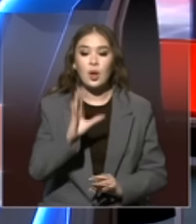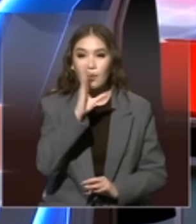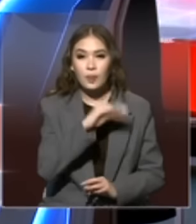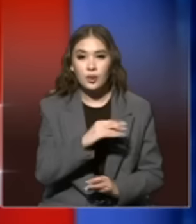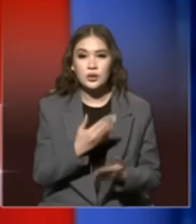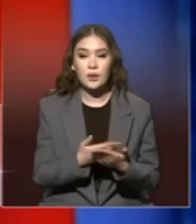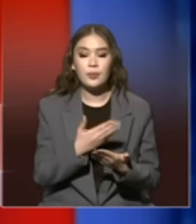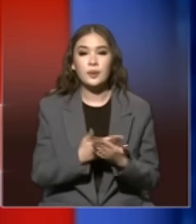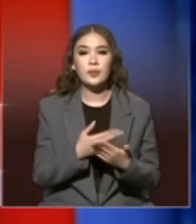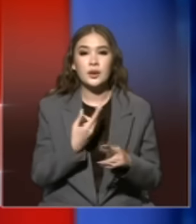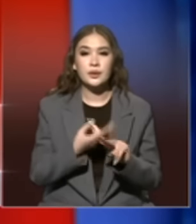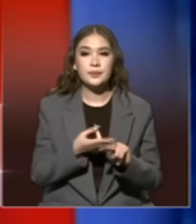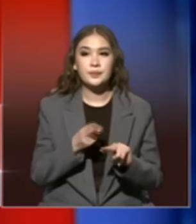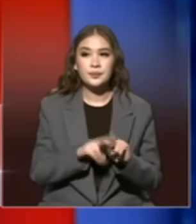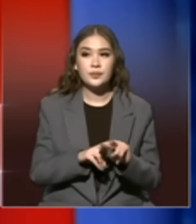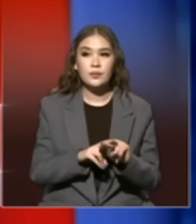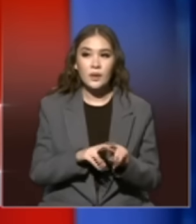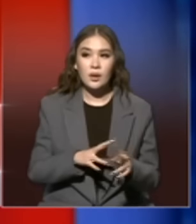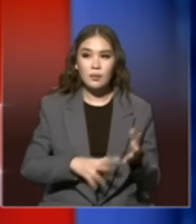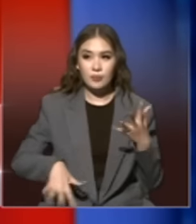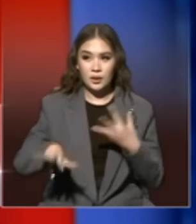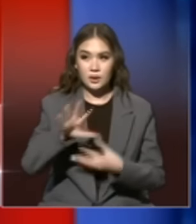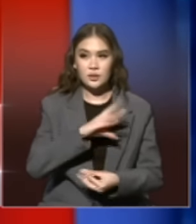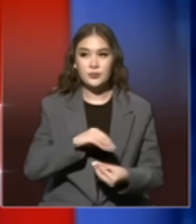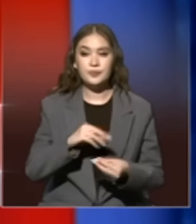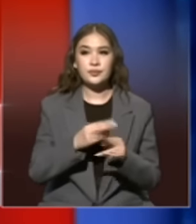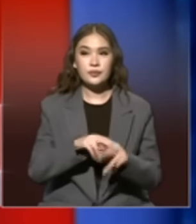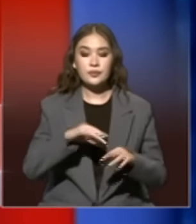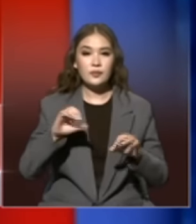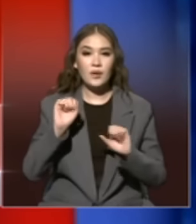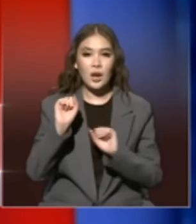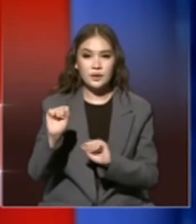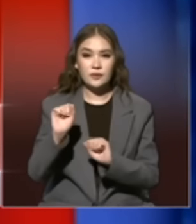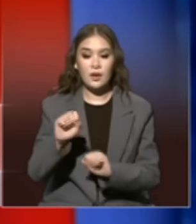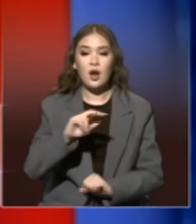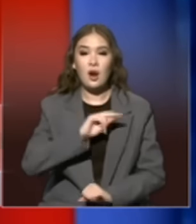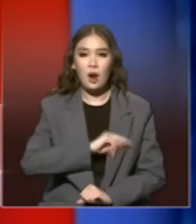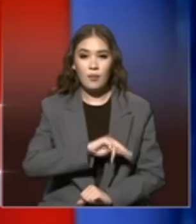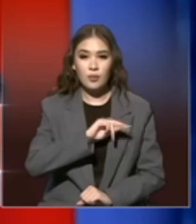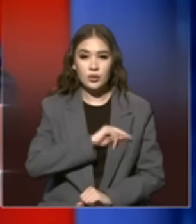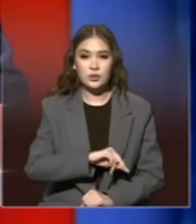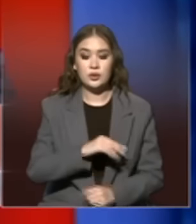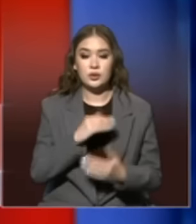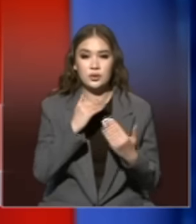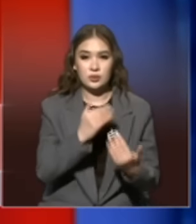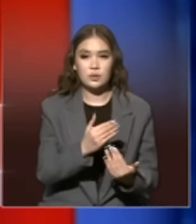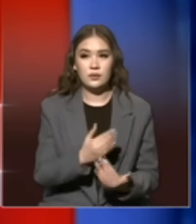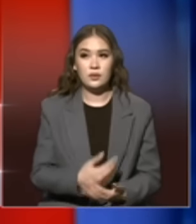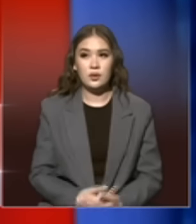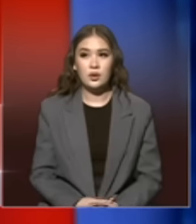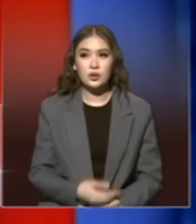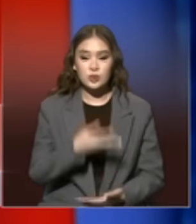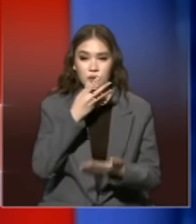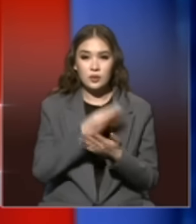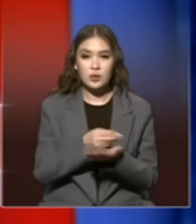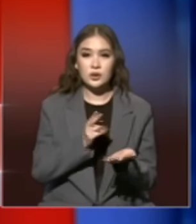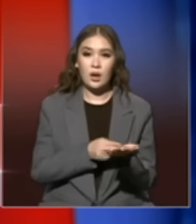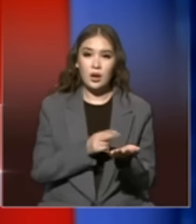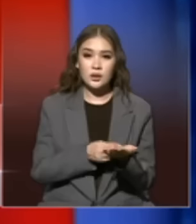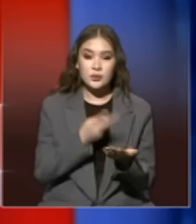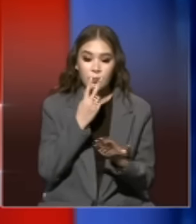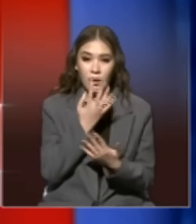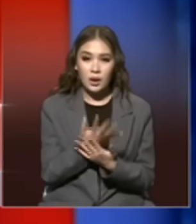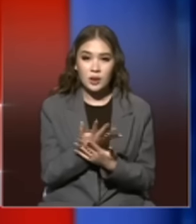соқтыны шағымданады жаңағы. Соның барлығын адвокат жаңа жұмыс жасайды. Ол өзінің дәлелін келтіре алады адвокат. Мен